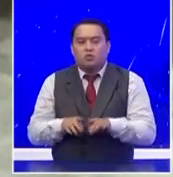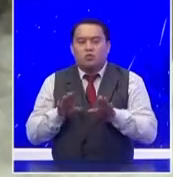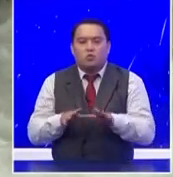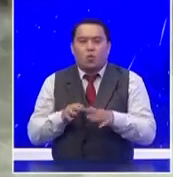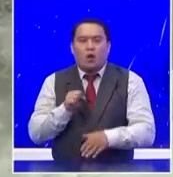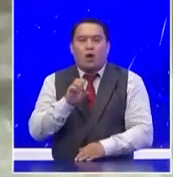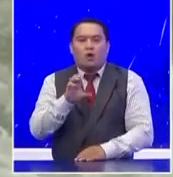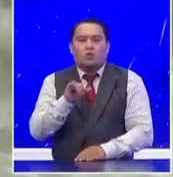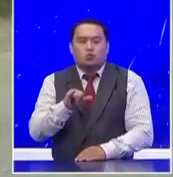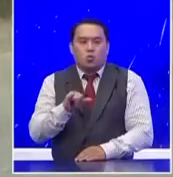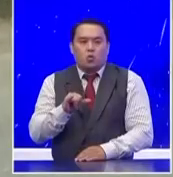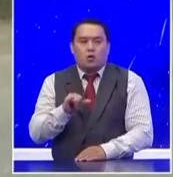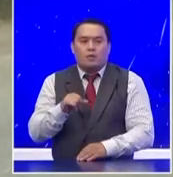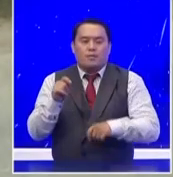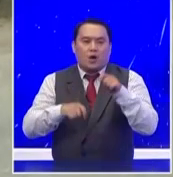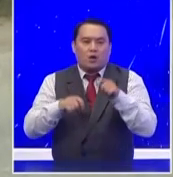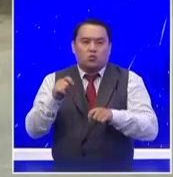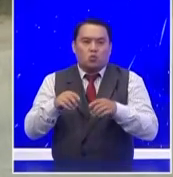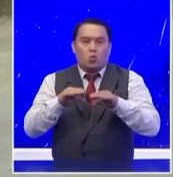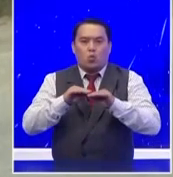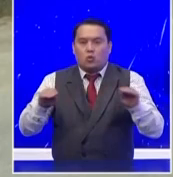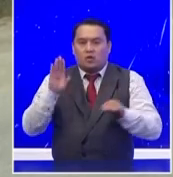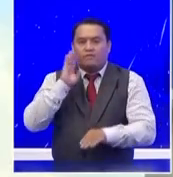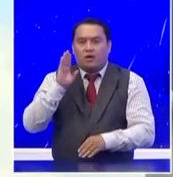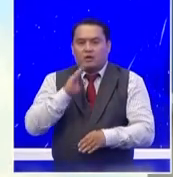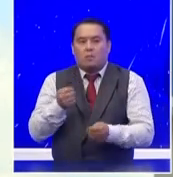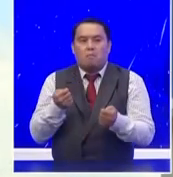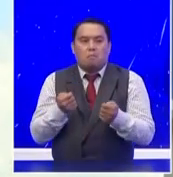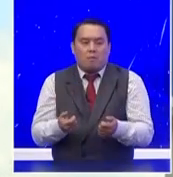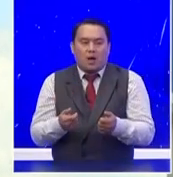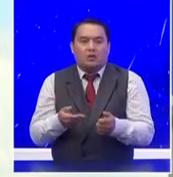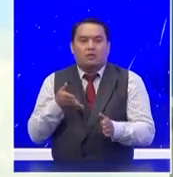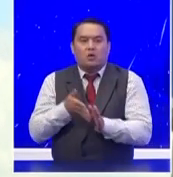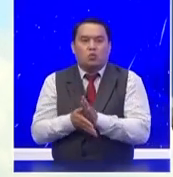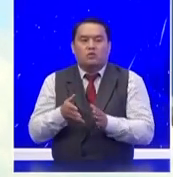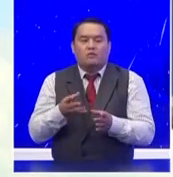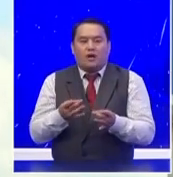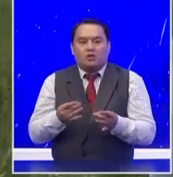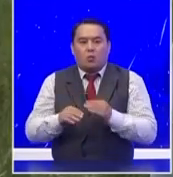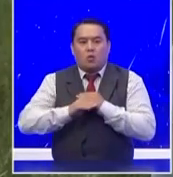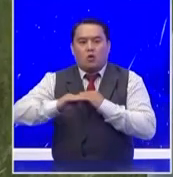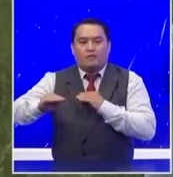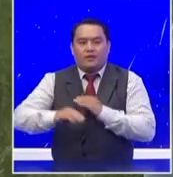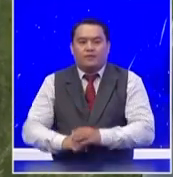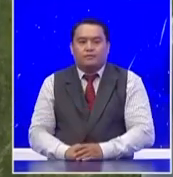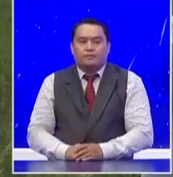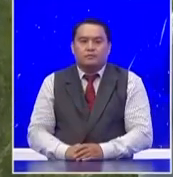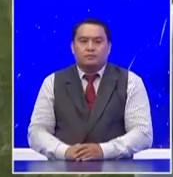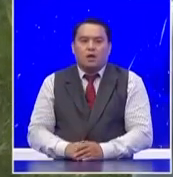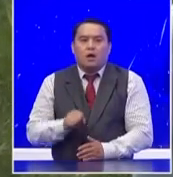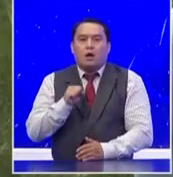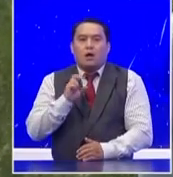жителей села Аксу. Осадков нынче мало, что сказывается на уровне воды в реках и увеличение расхода живительной влаги на полив. Источники реки